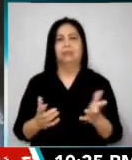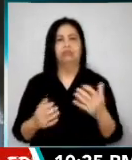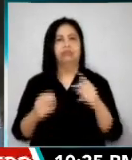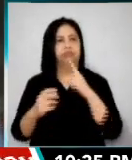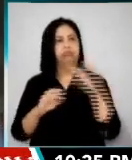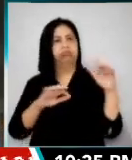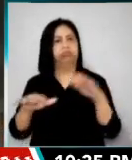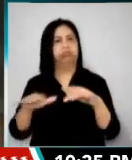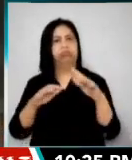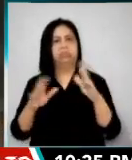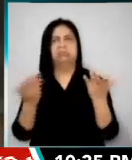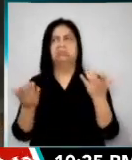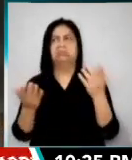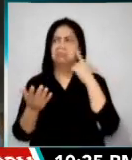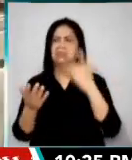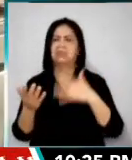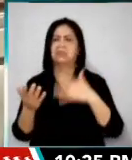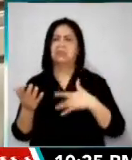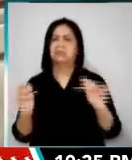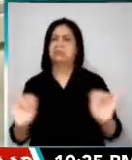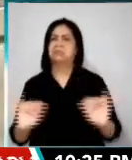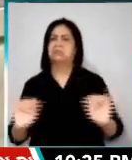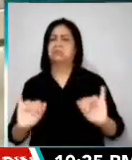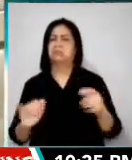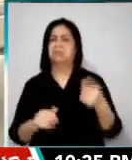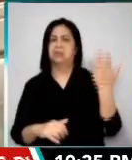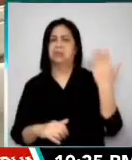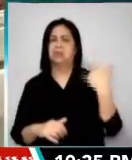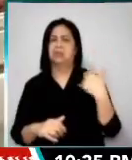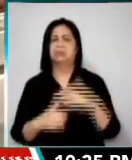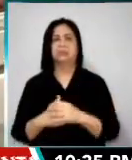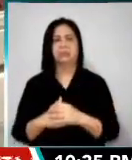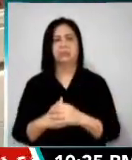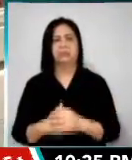parehas lang man po yung ano nila yung lasa. Bernadette Reyes, GMA News.